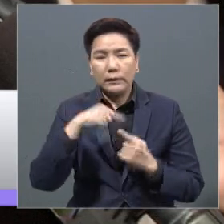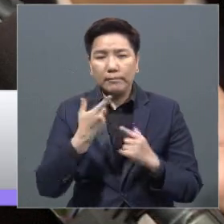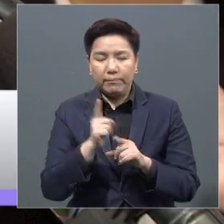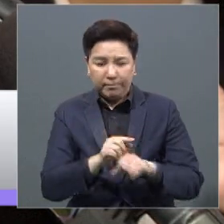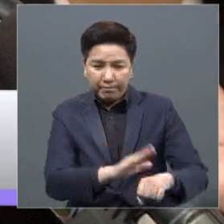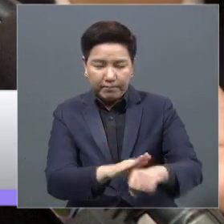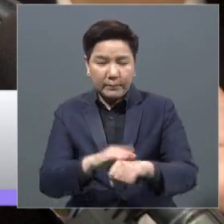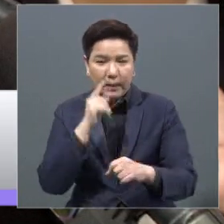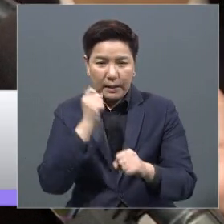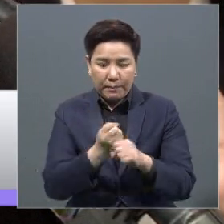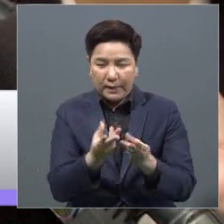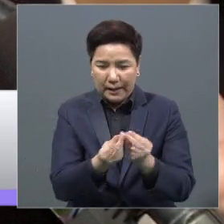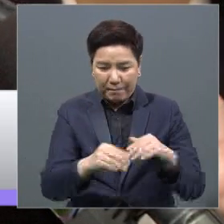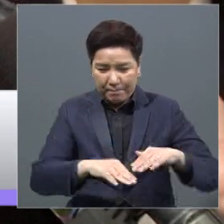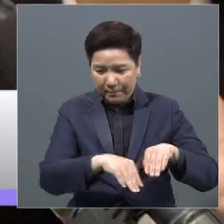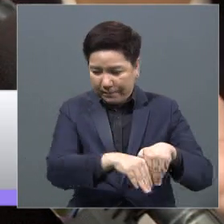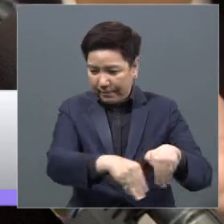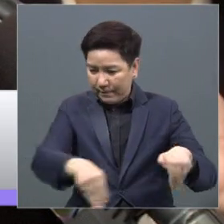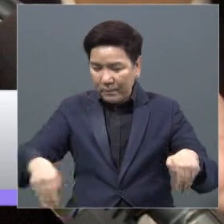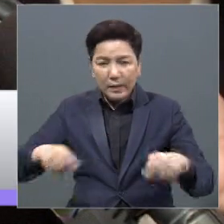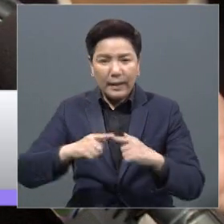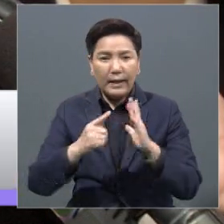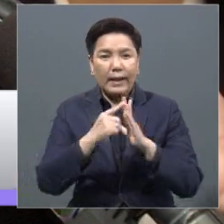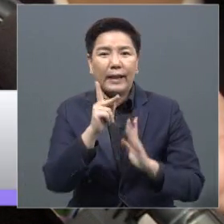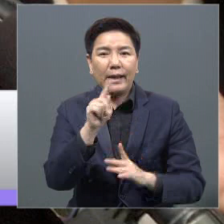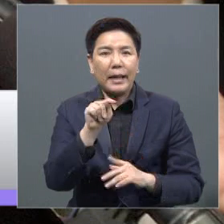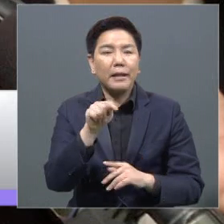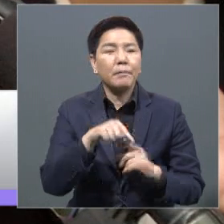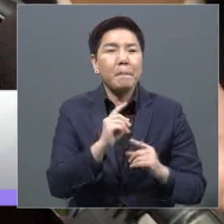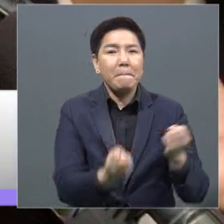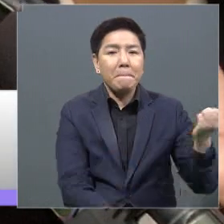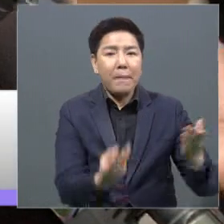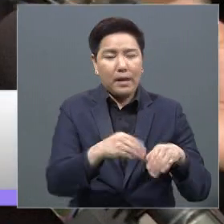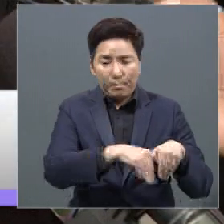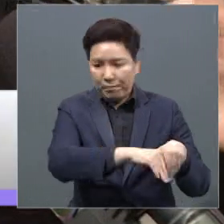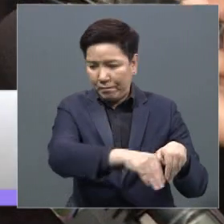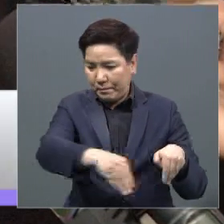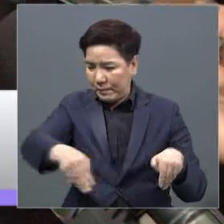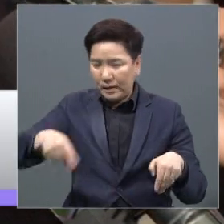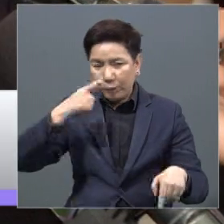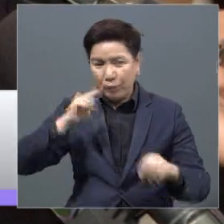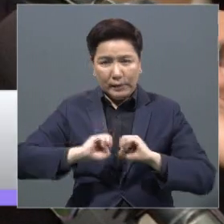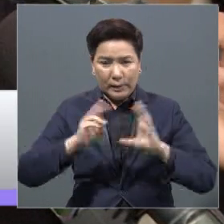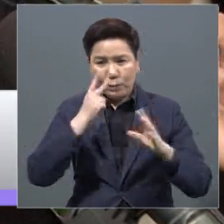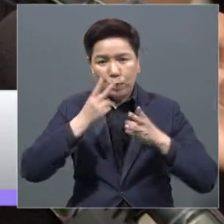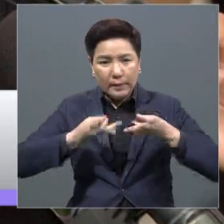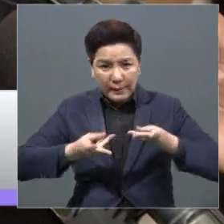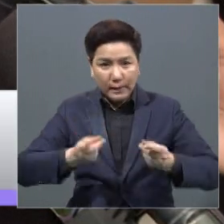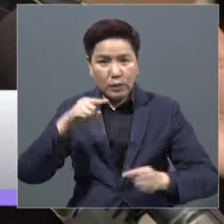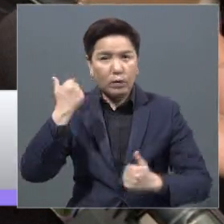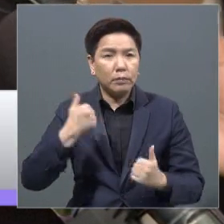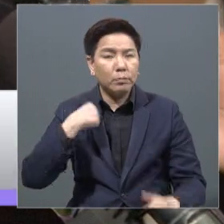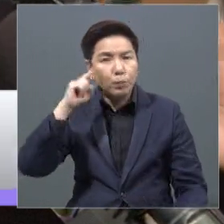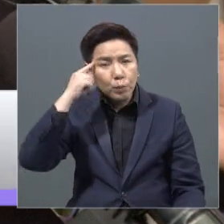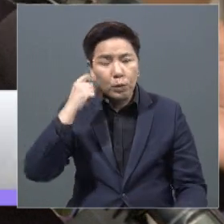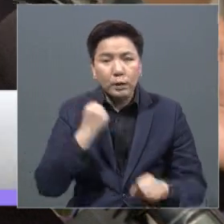ดในการกำหนดแนวเขตแดนนะครับของเขตป่าไม้เขตอุทยานนะครับก็ขอไปดูรายละเอียดนิดนึงผมยังไม่ท